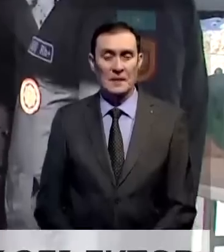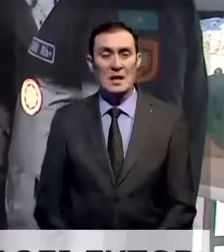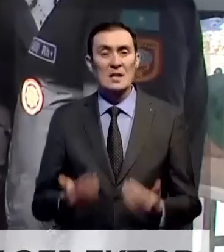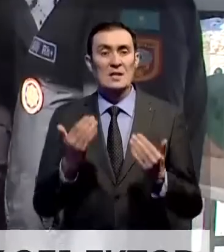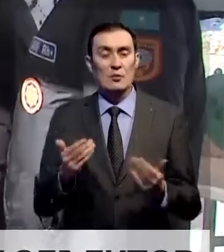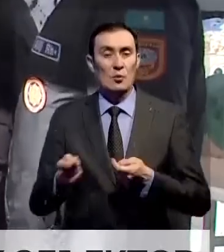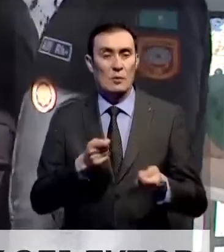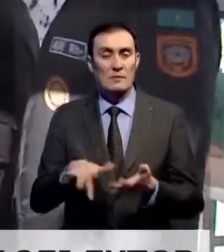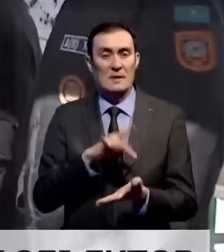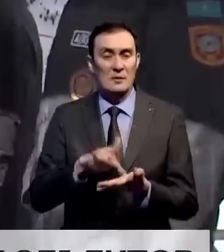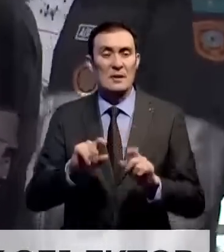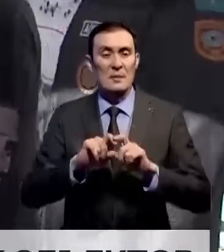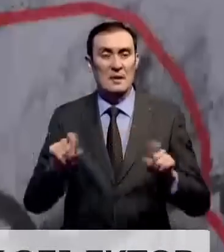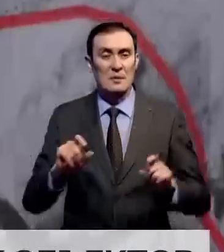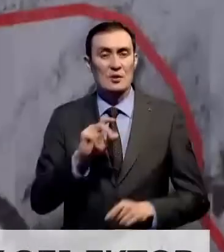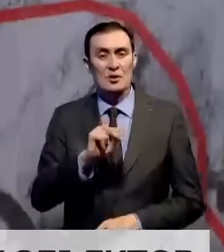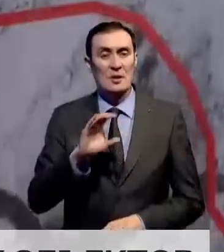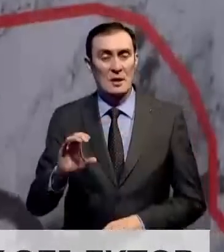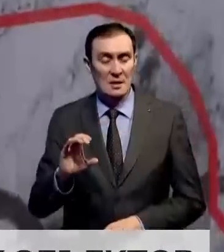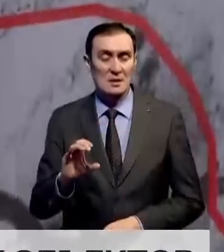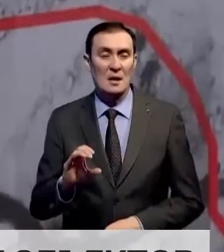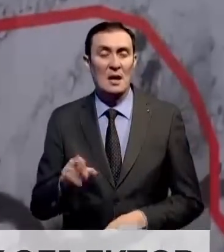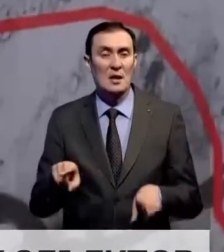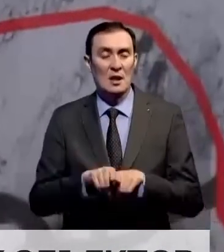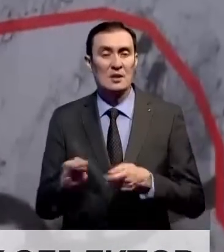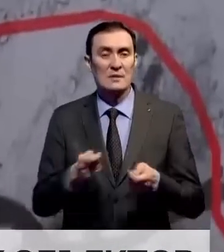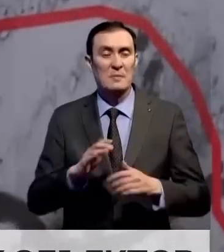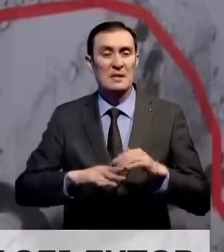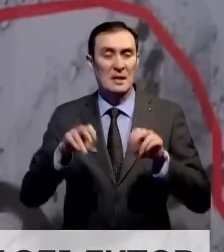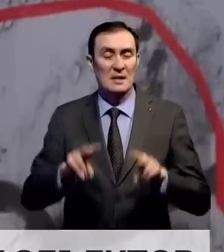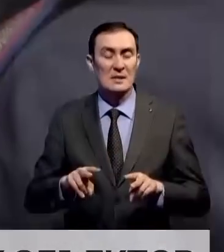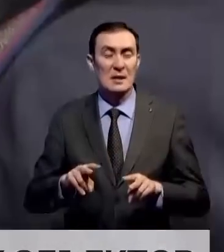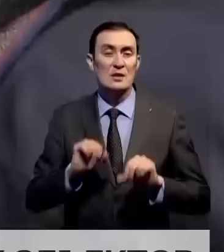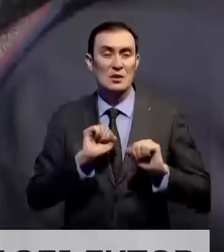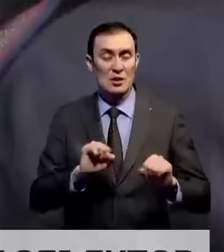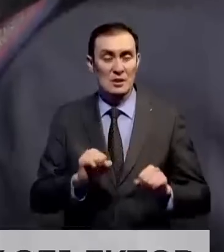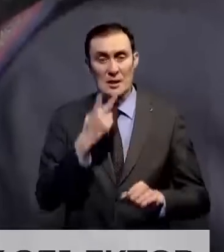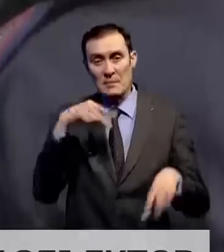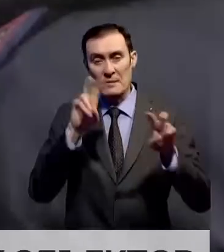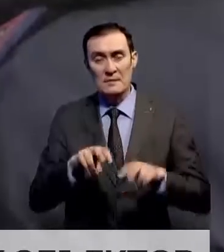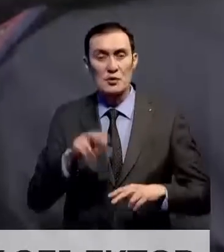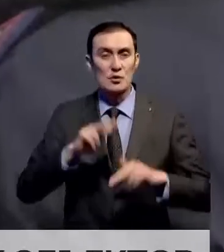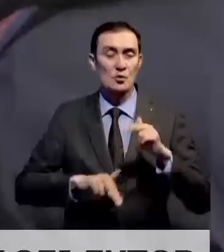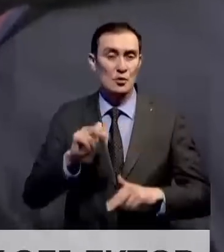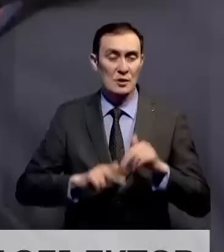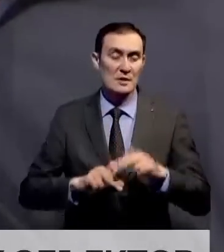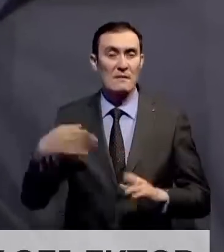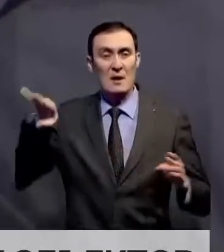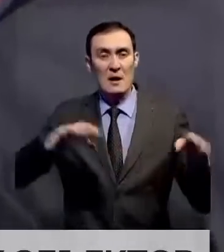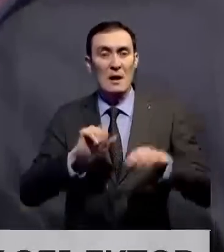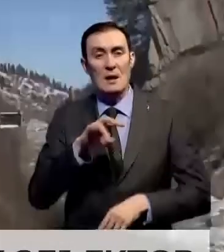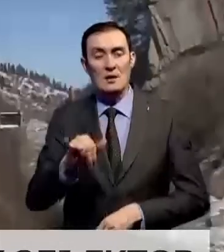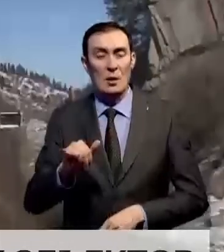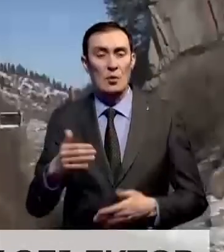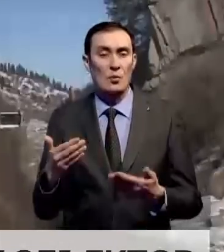Сегодня руководство городского департамента по чрезвычайным ситуациям, а также ведущие специалисты кассерии защиты проинспектировали строящиеся в горах Заириска-Волотау